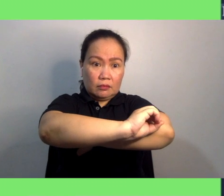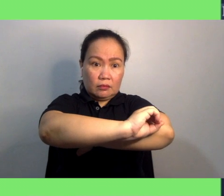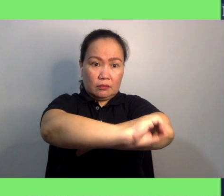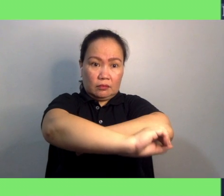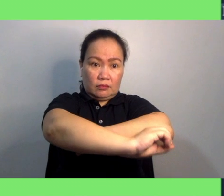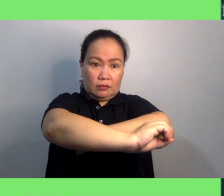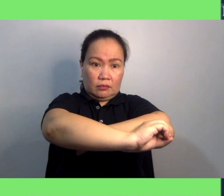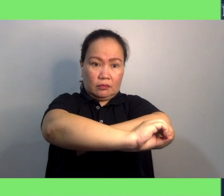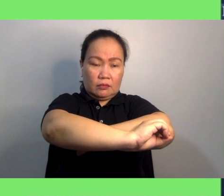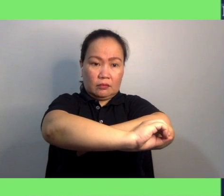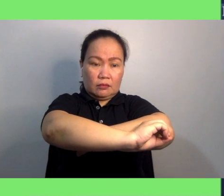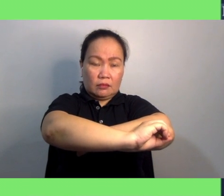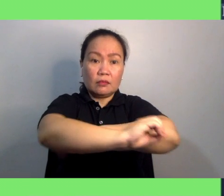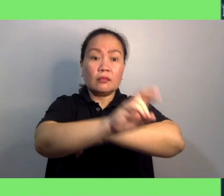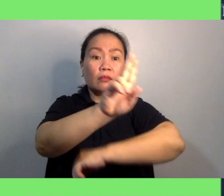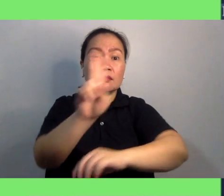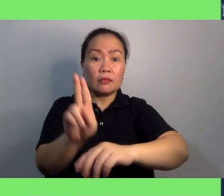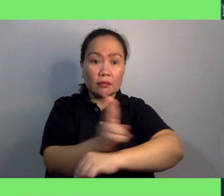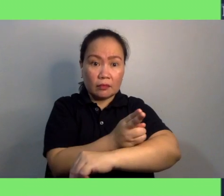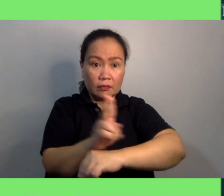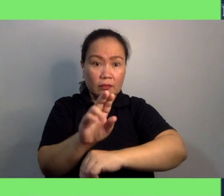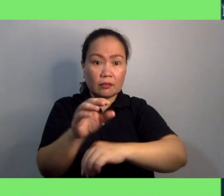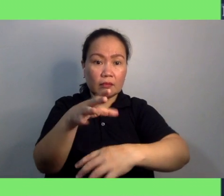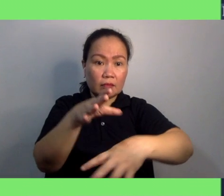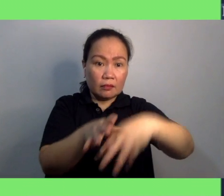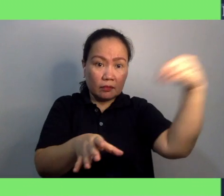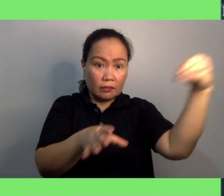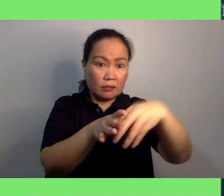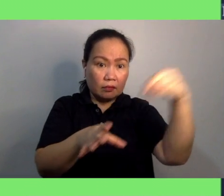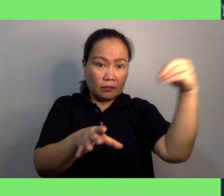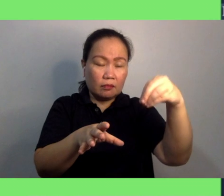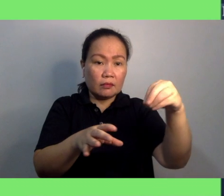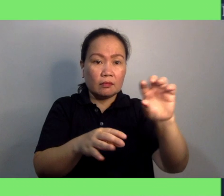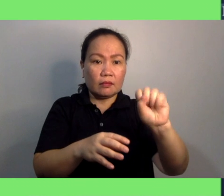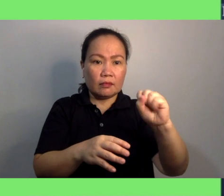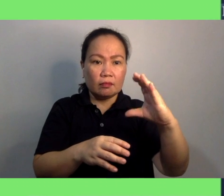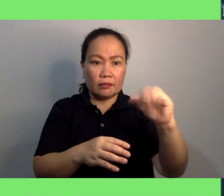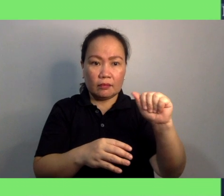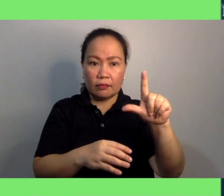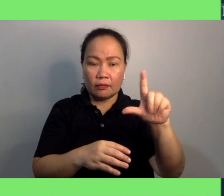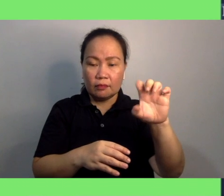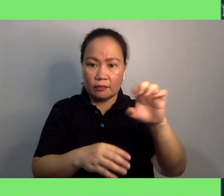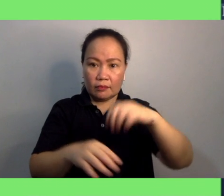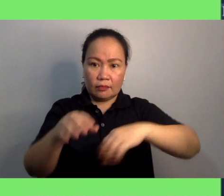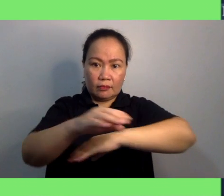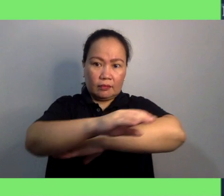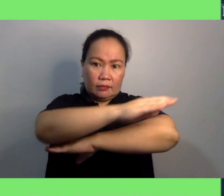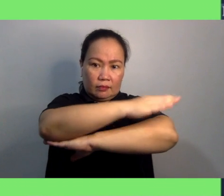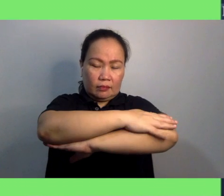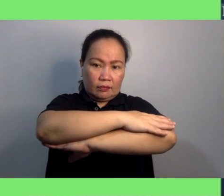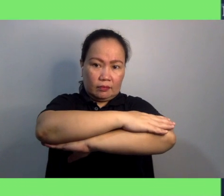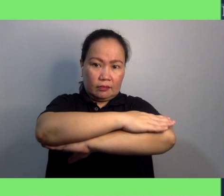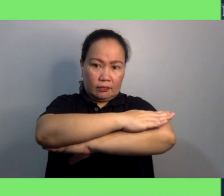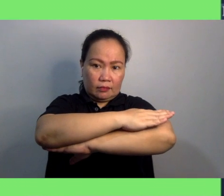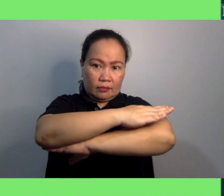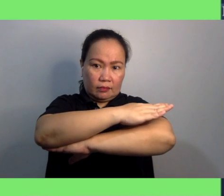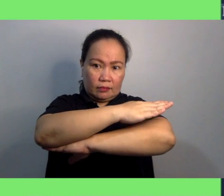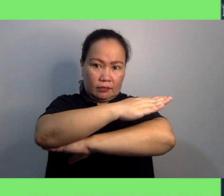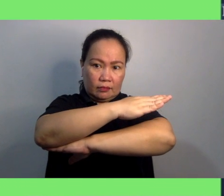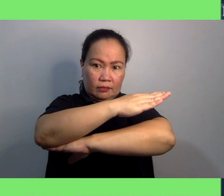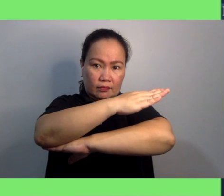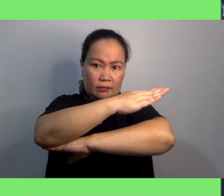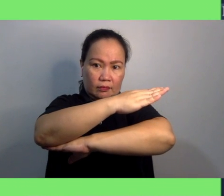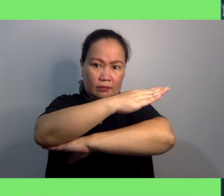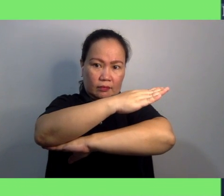dito tayo, outer scale tayo, nasa left siya eh. Okay, so dito tayo. So, as you can see, 10, hindi